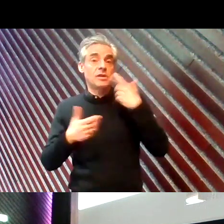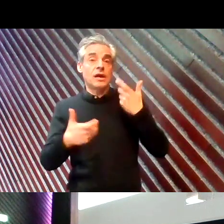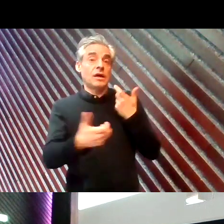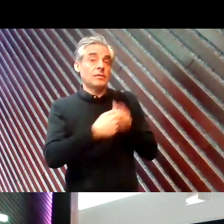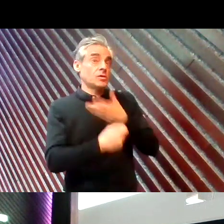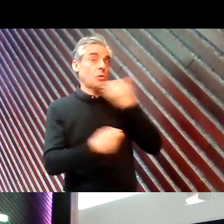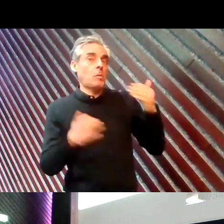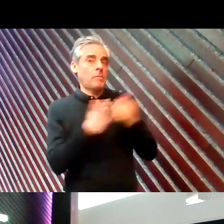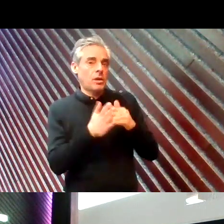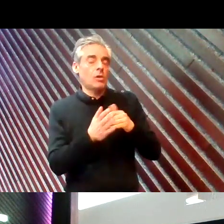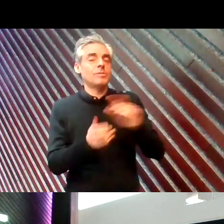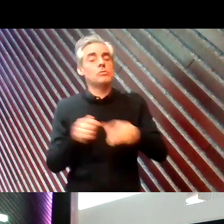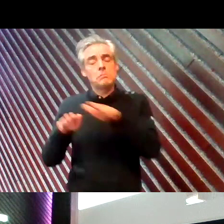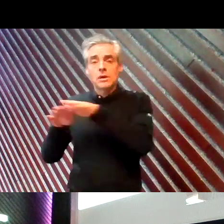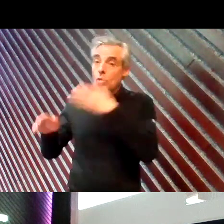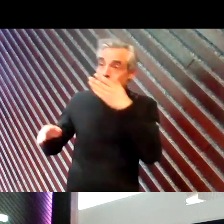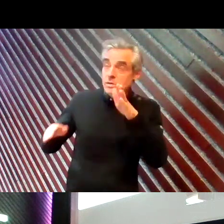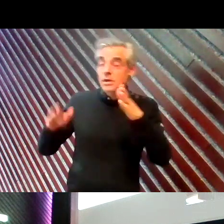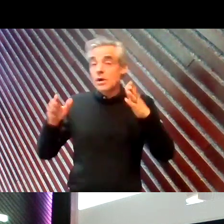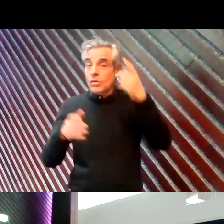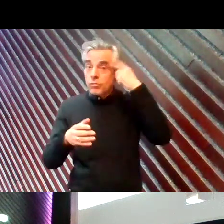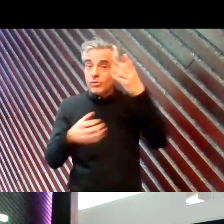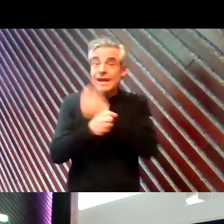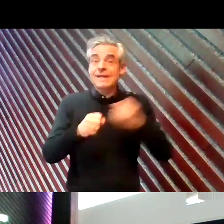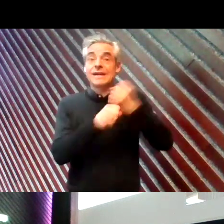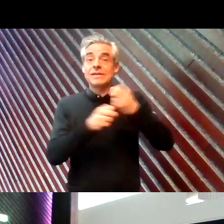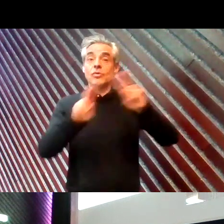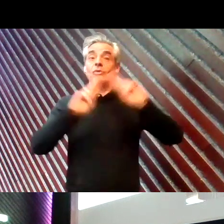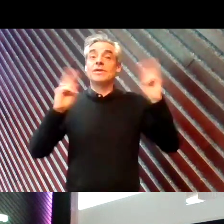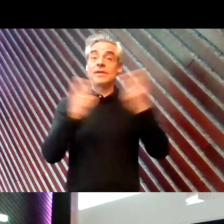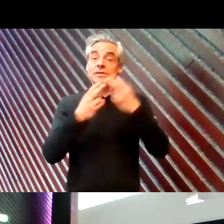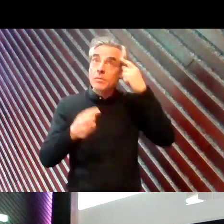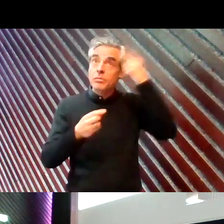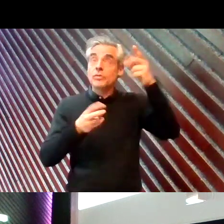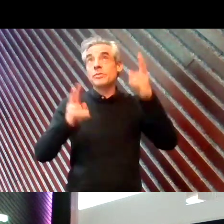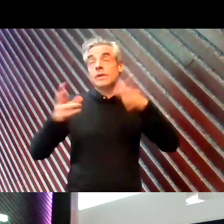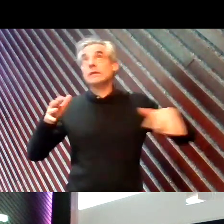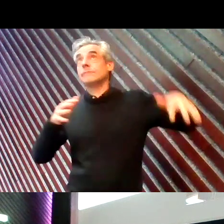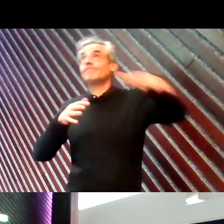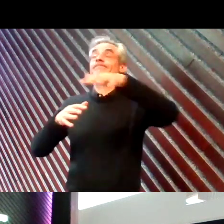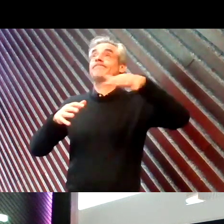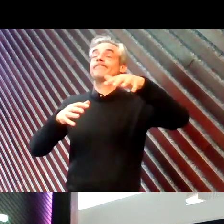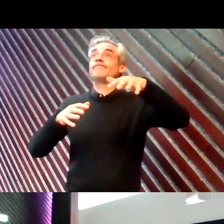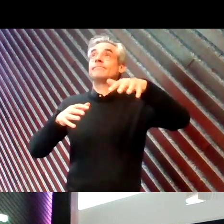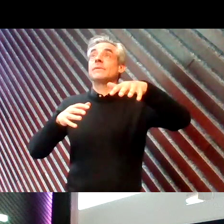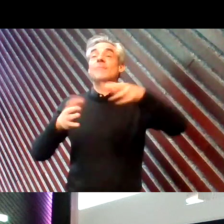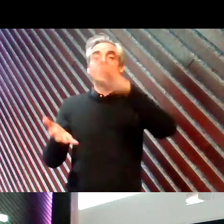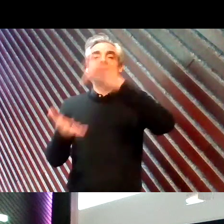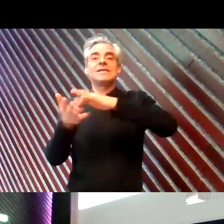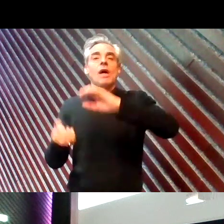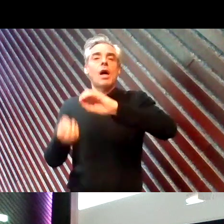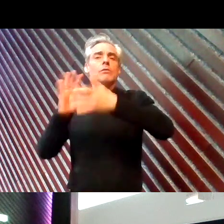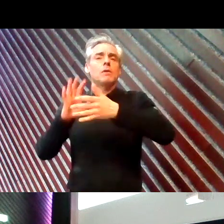mais c'est aussi dans la perspective de la conception universelle penser justement à ce que les sites grands